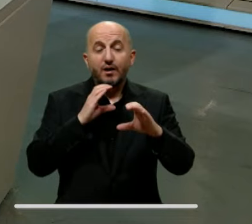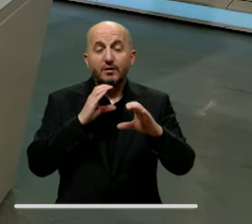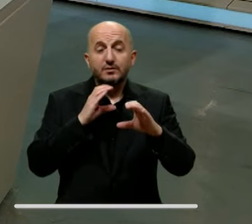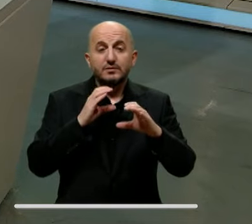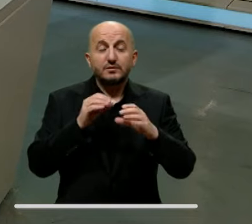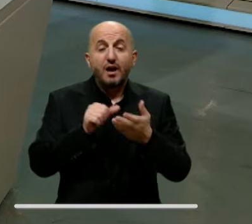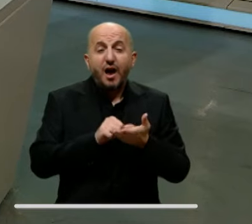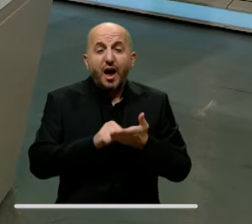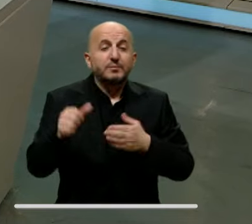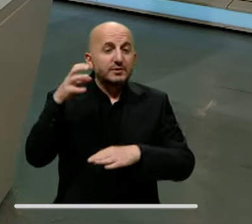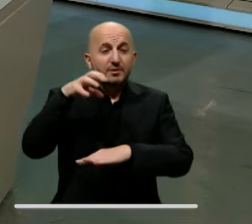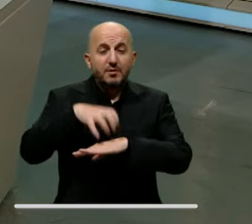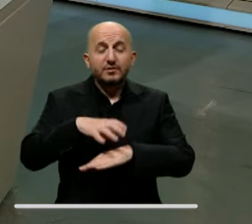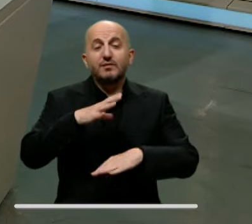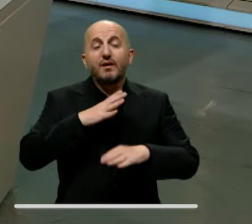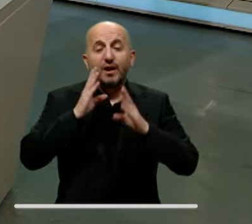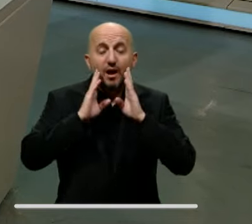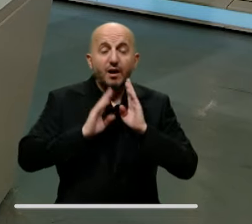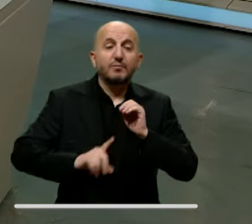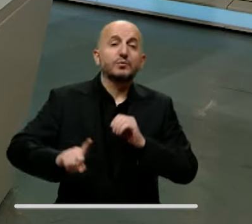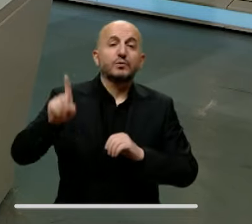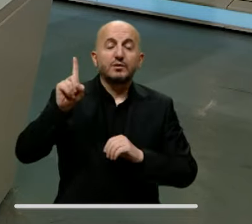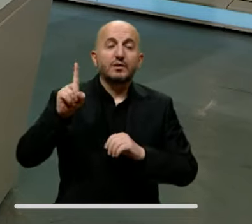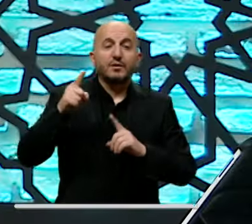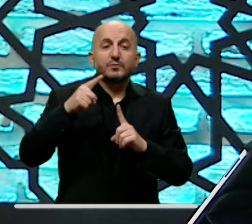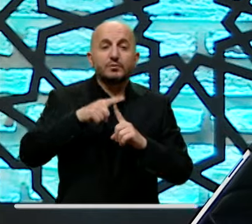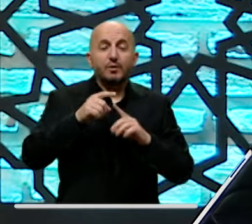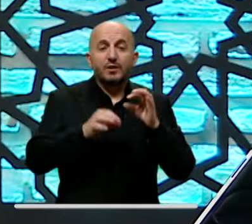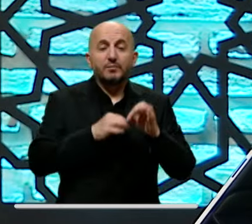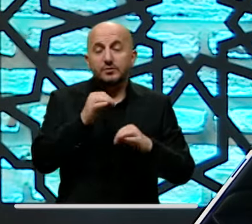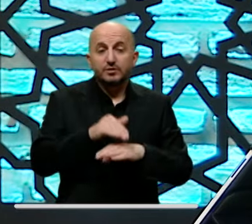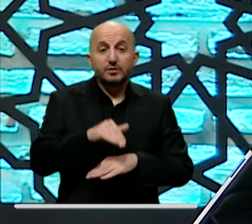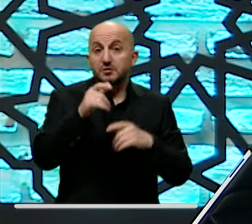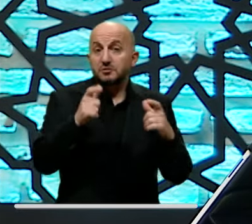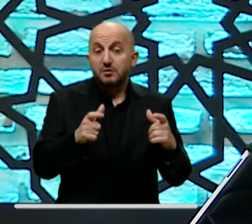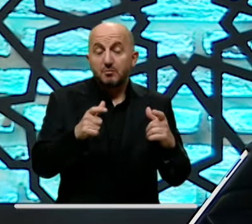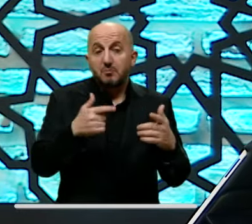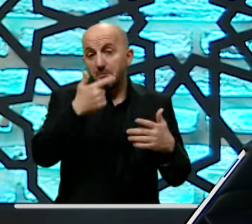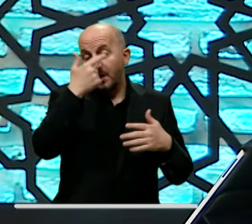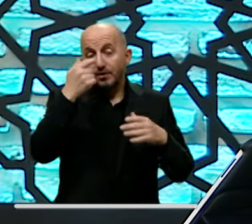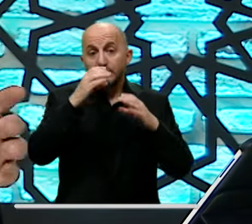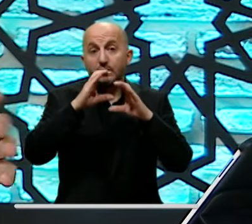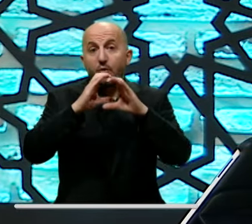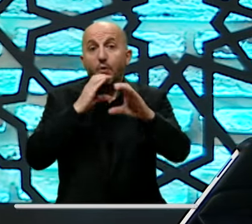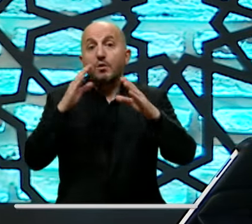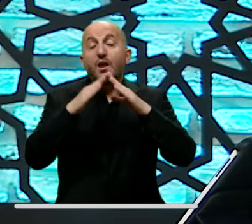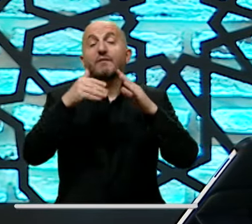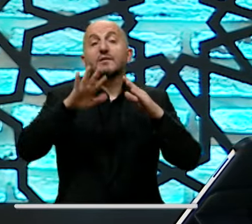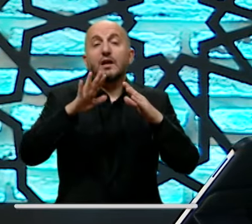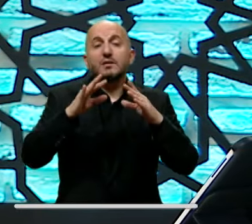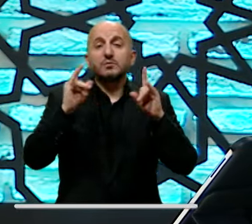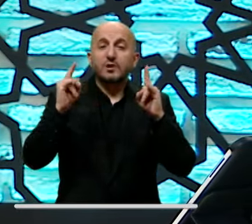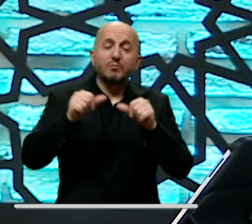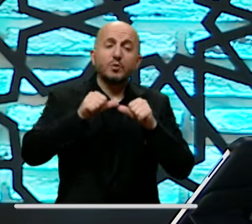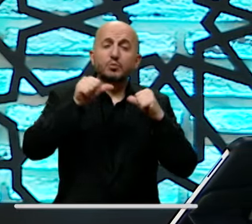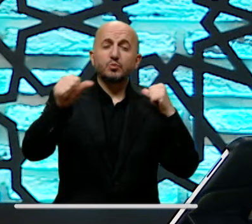Elhamdülillah demiş ş bizim Turan amcanın ikamet ettiği yer belki konteyner kent değil Belki biraz camilere uzak